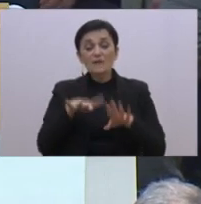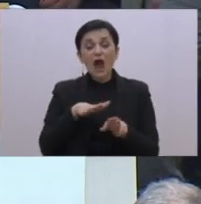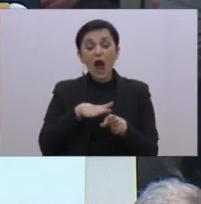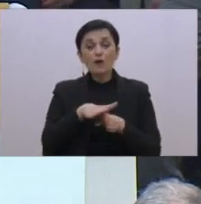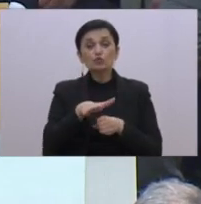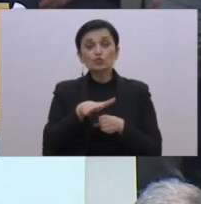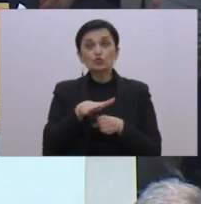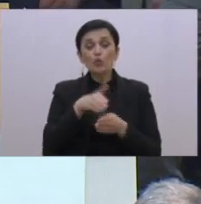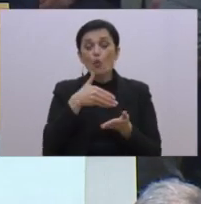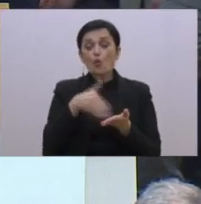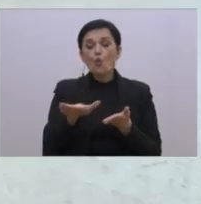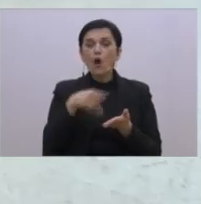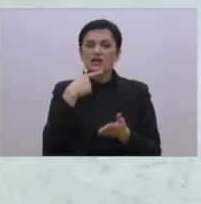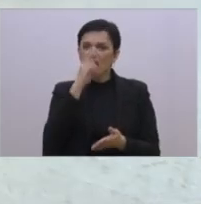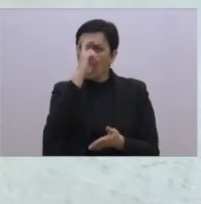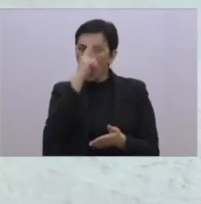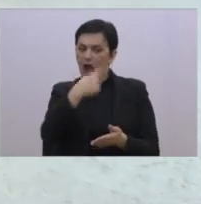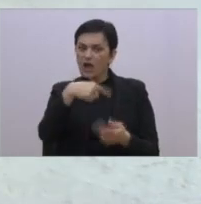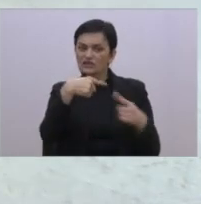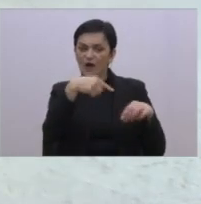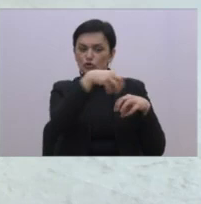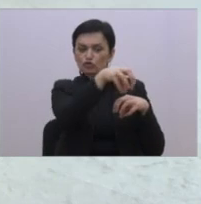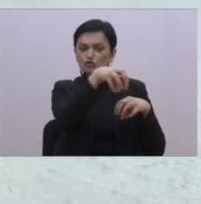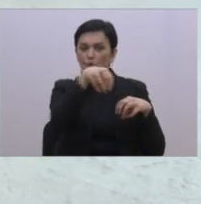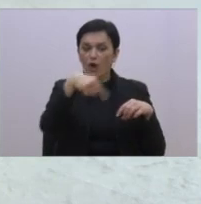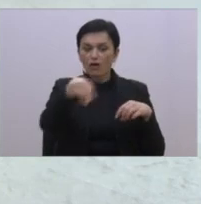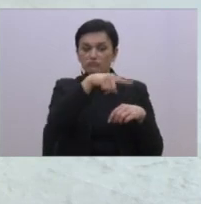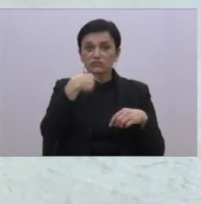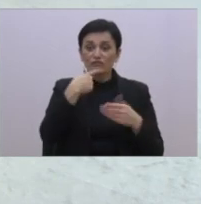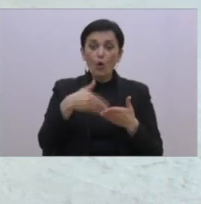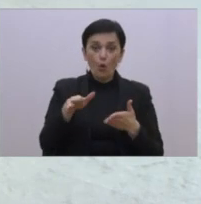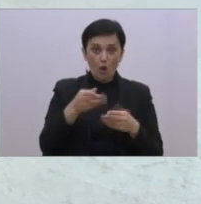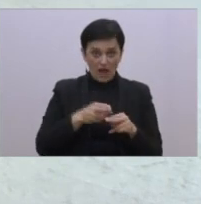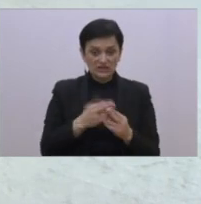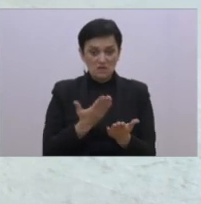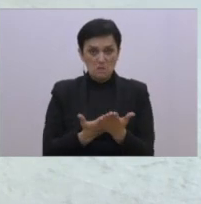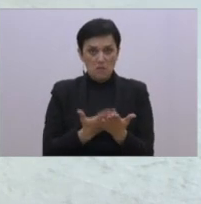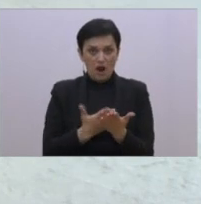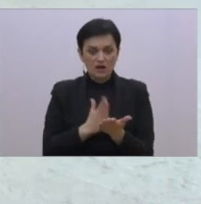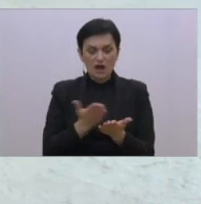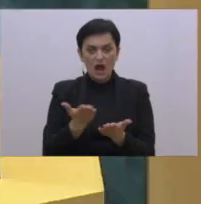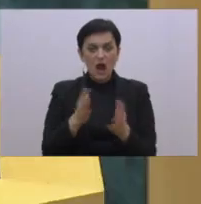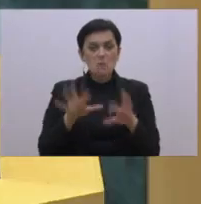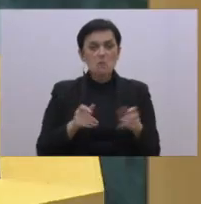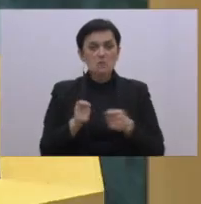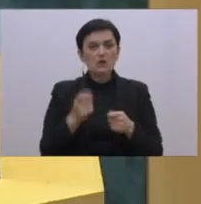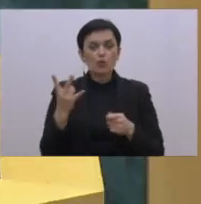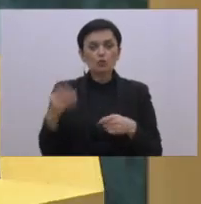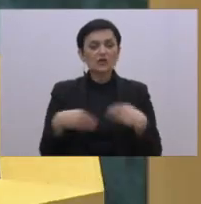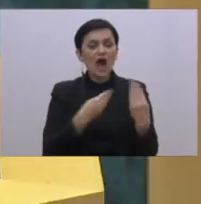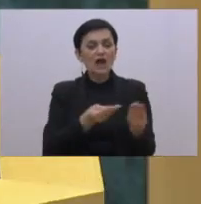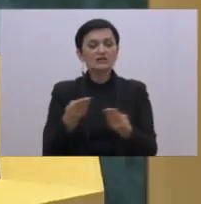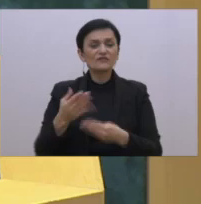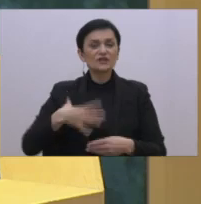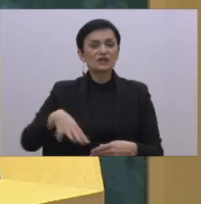აღსრულებაზე უარი თქვან ხელისუფლების სხვა შტოებმა. ეს არის ის მაგალითი, რასაც პრეზიდენტი უნდა აძლევდეს